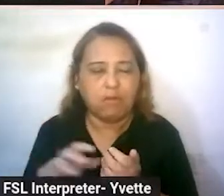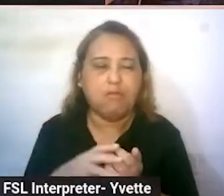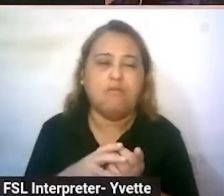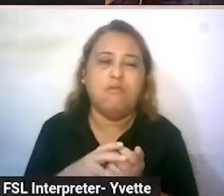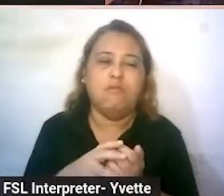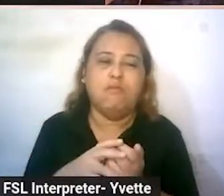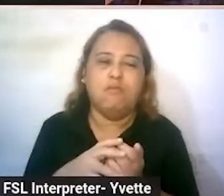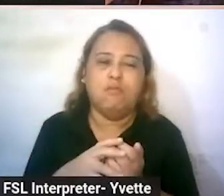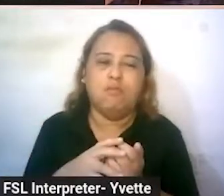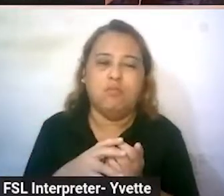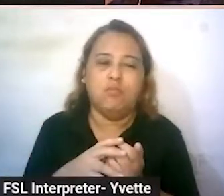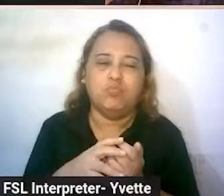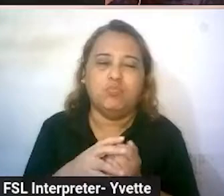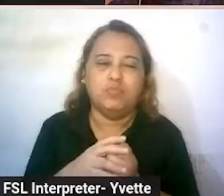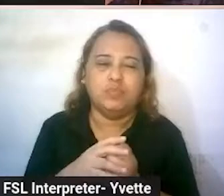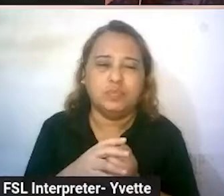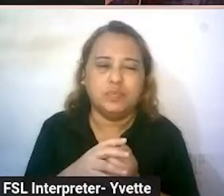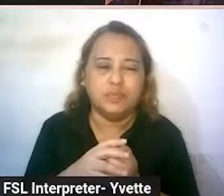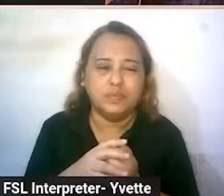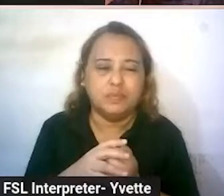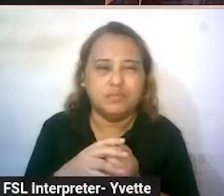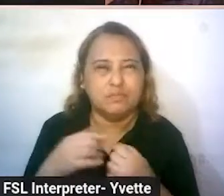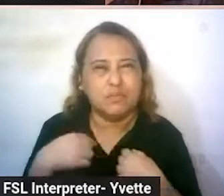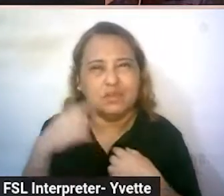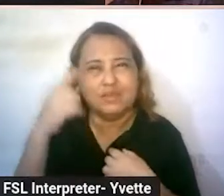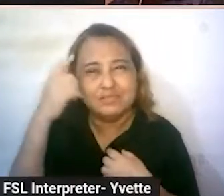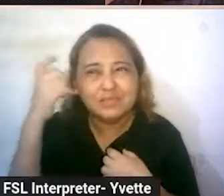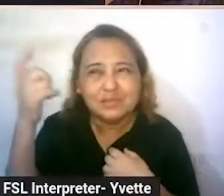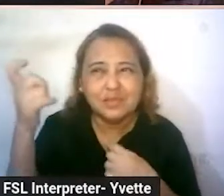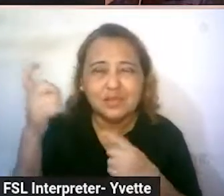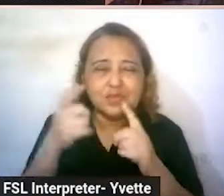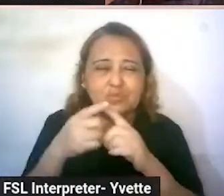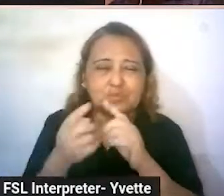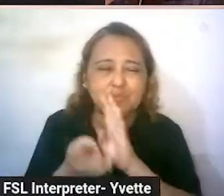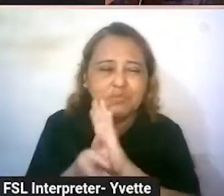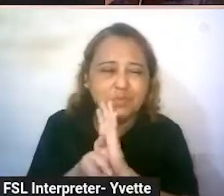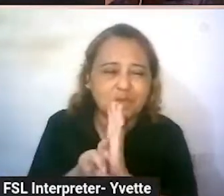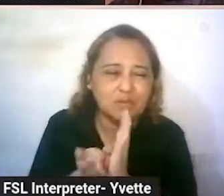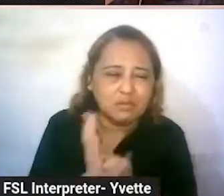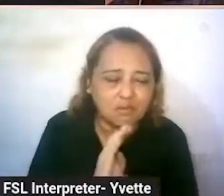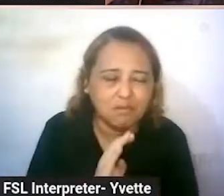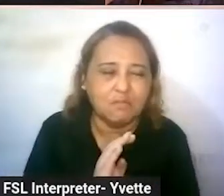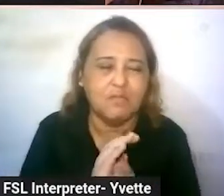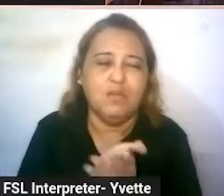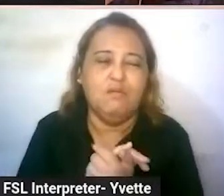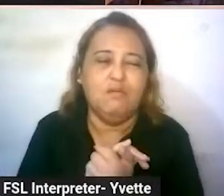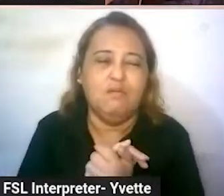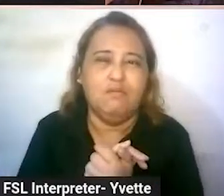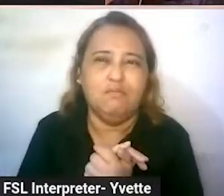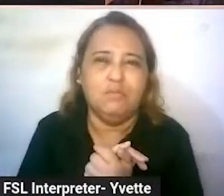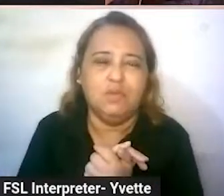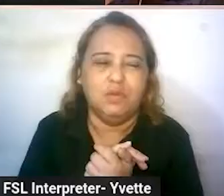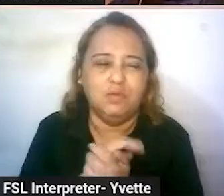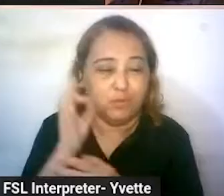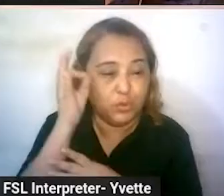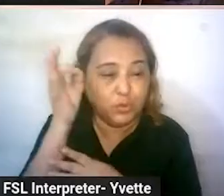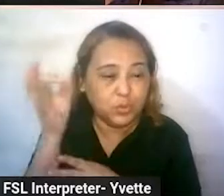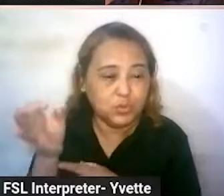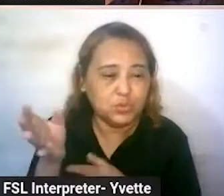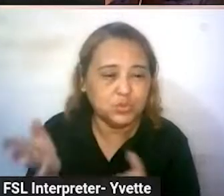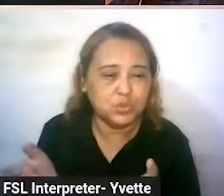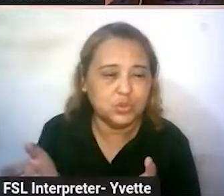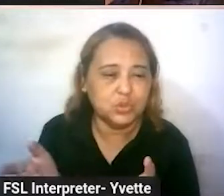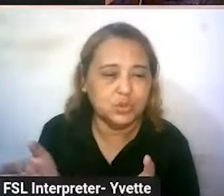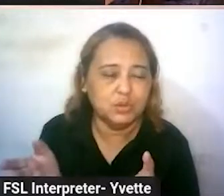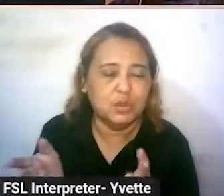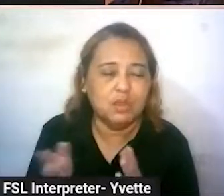then, paano na to? Naisip ko yung dream ko to become one, to serve God. Parang to become a